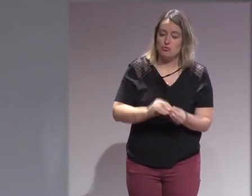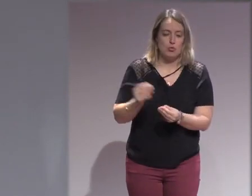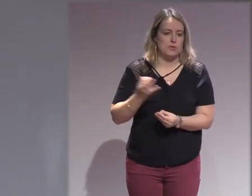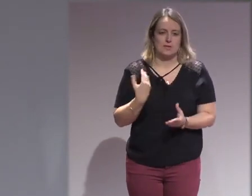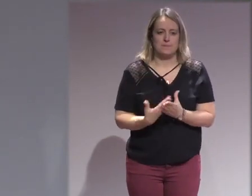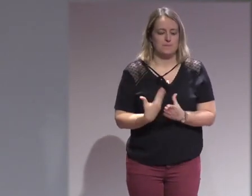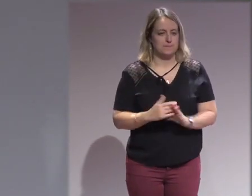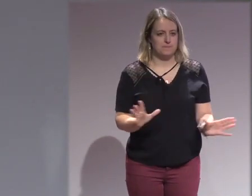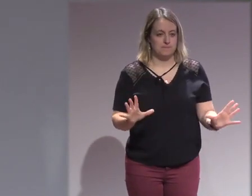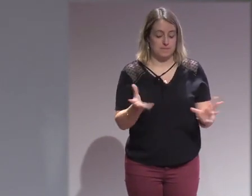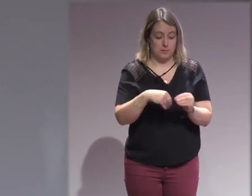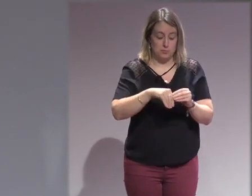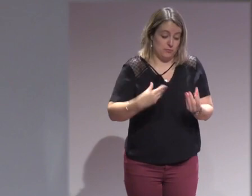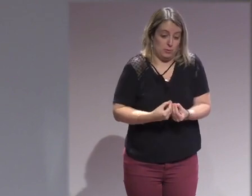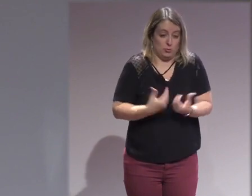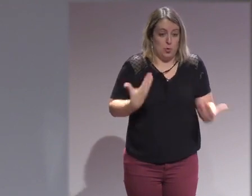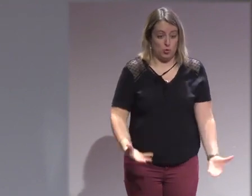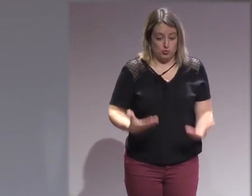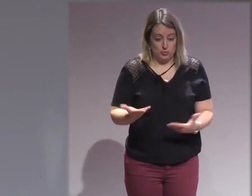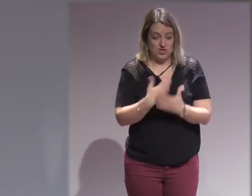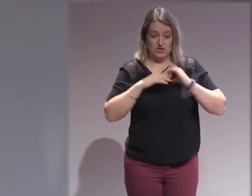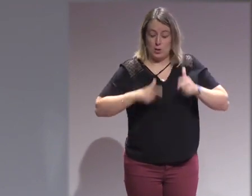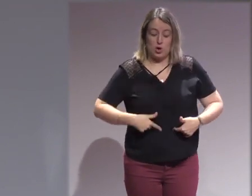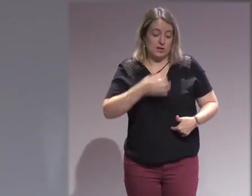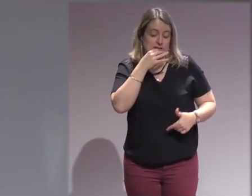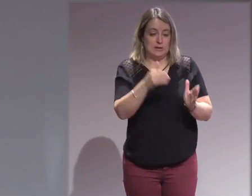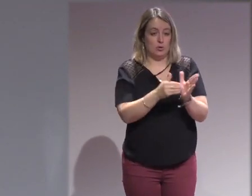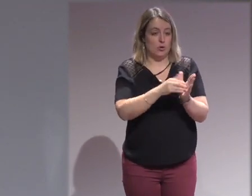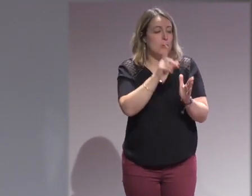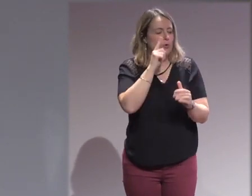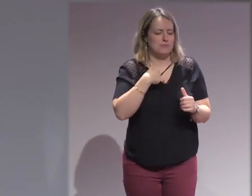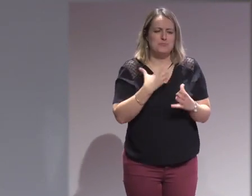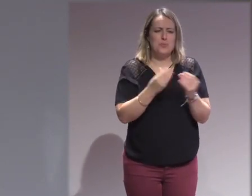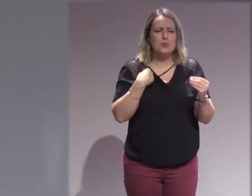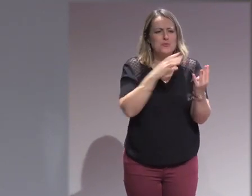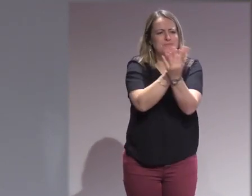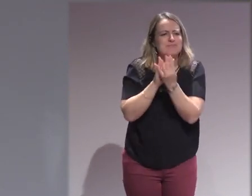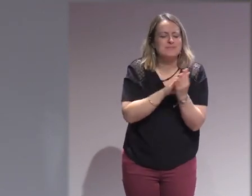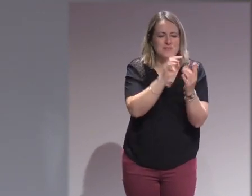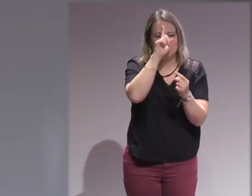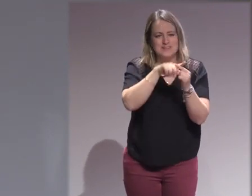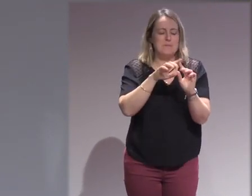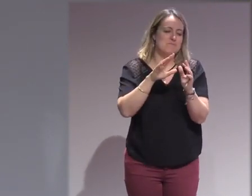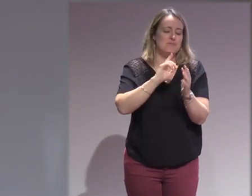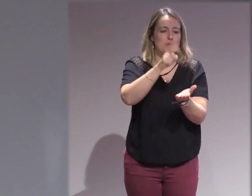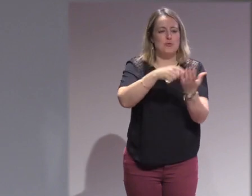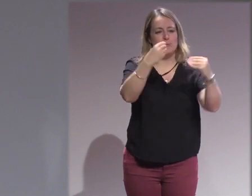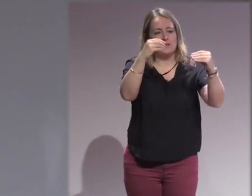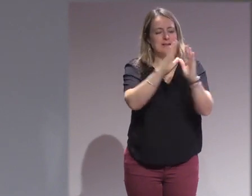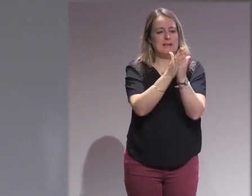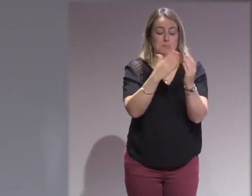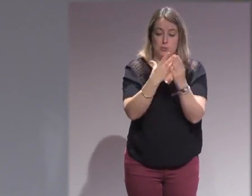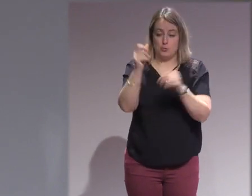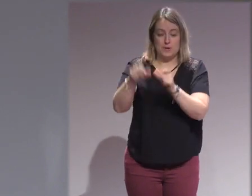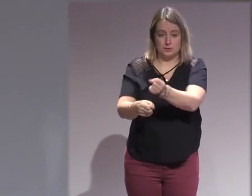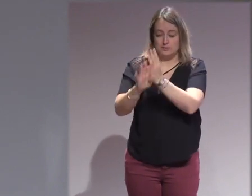Et malheureusement, ça se dit encore aujourd'hui dans les écoles, puisque là, voilà, je fais pas mal de rencontres en librairie, etc. Et j'ai encore des parents adoptants qui viennent me voir